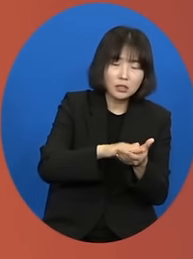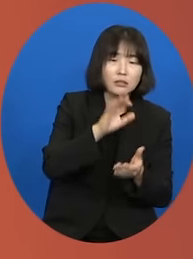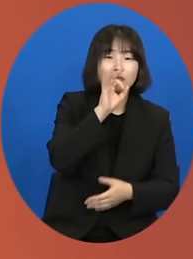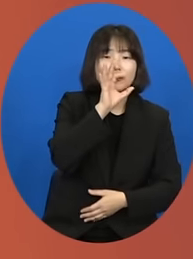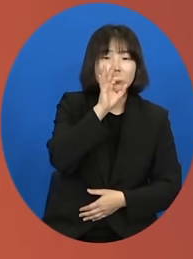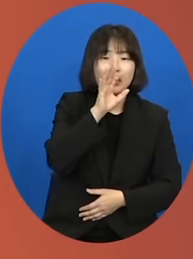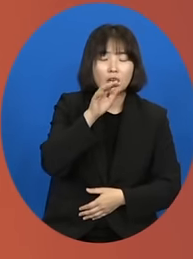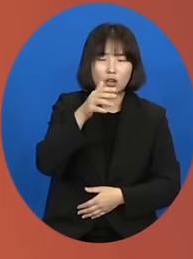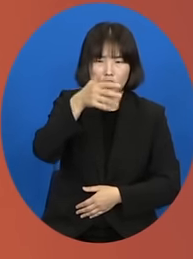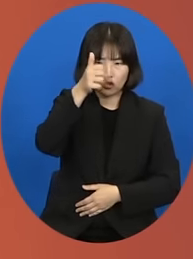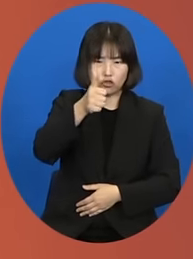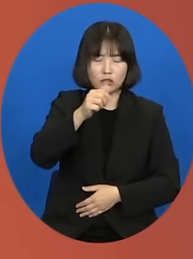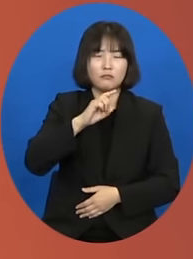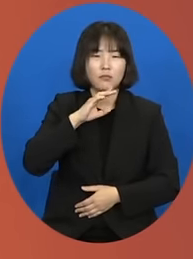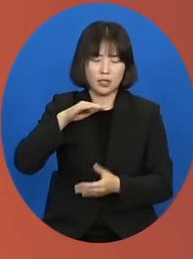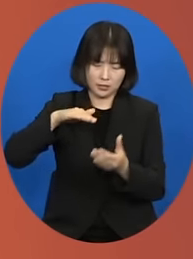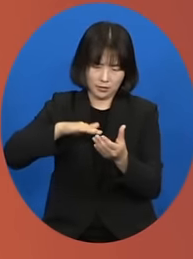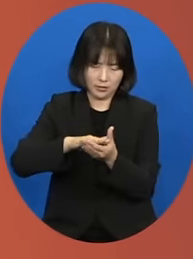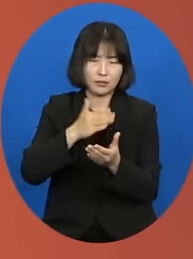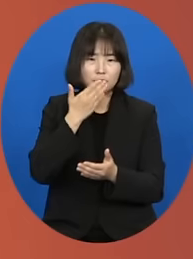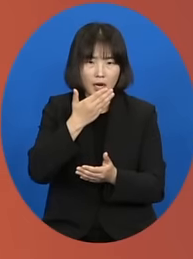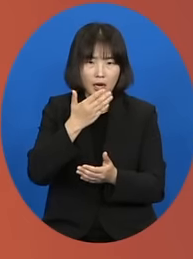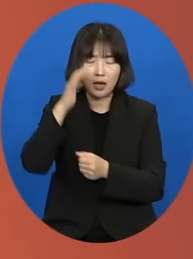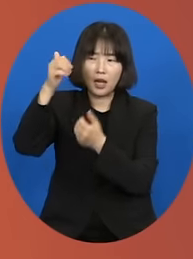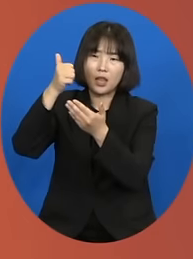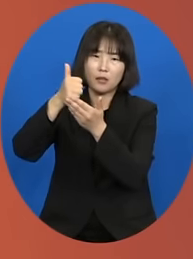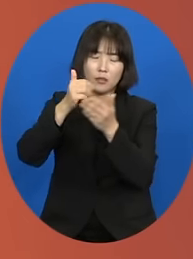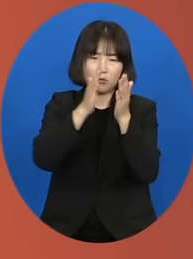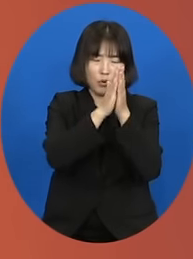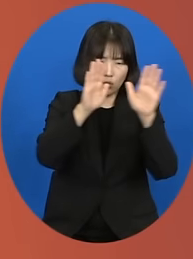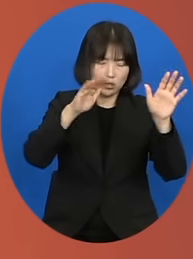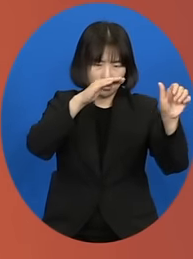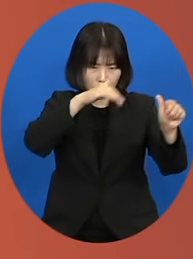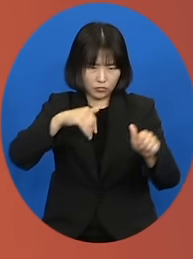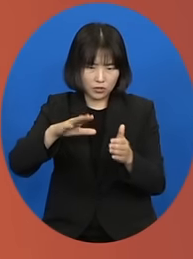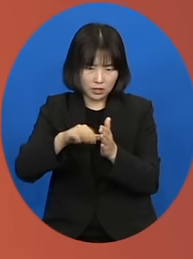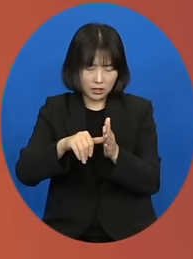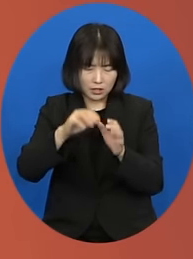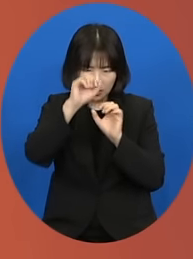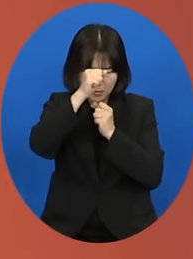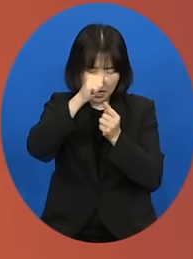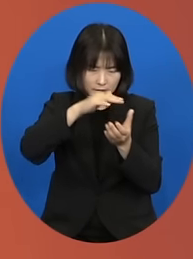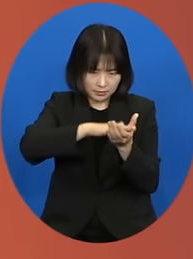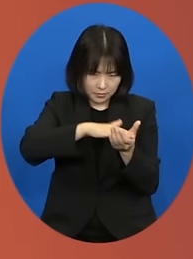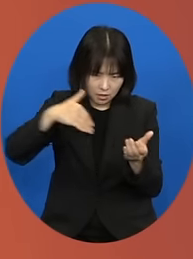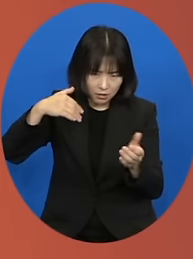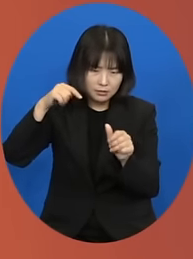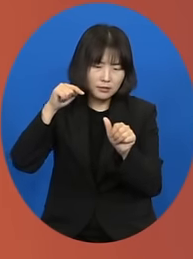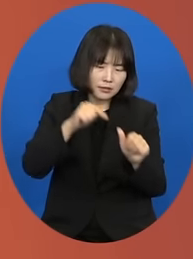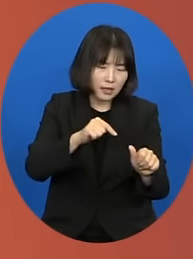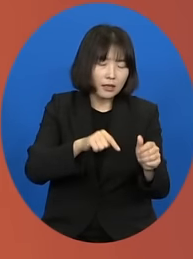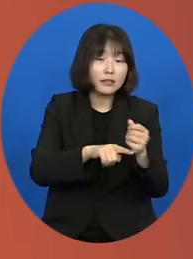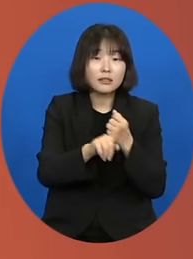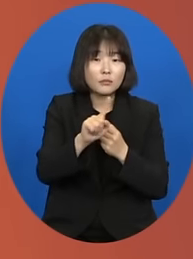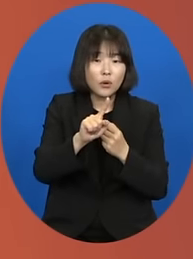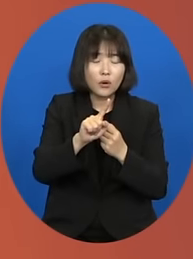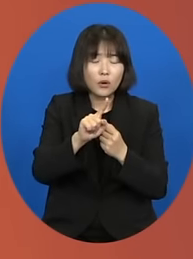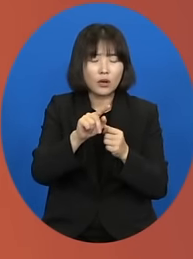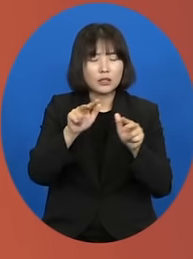있습니다. 하나님께서 모세를 부르셨을 때 내 발에 신을 벗으라 한 것은 이제부터는 너는 나의